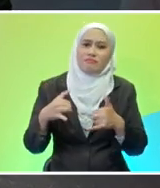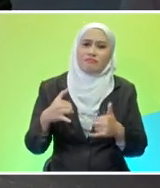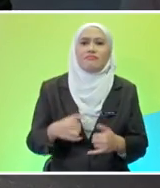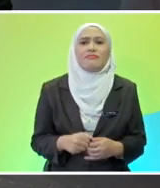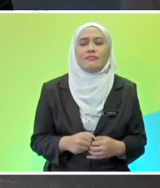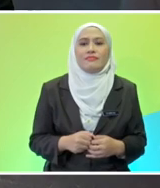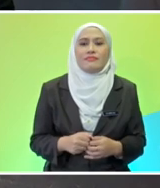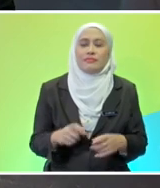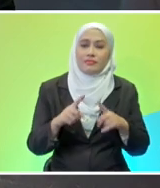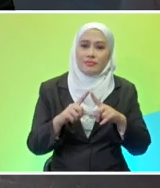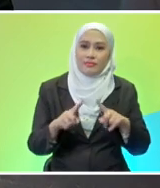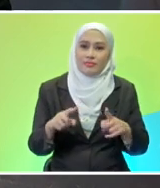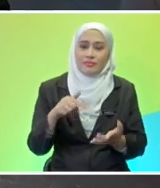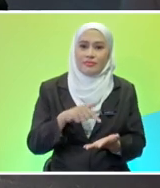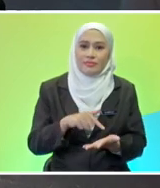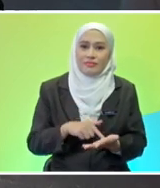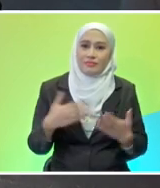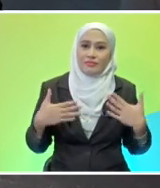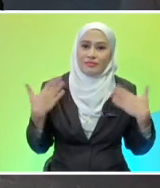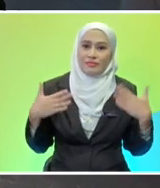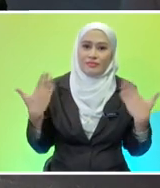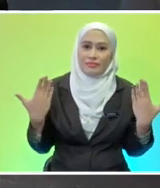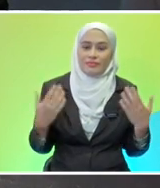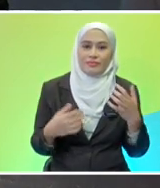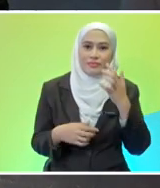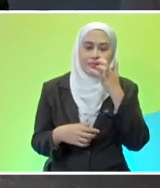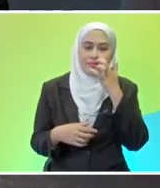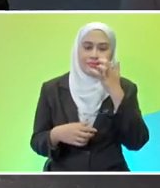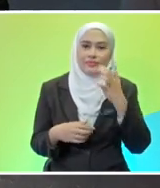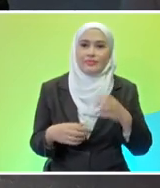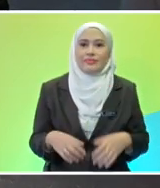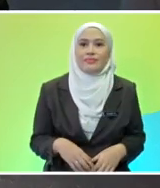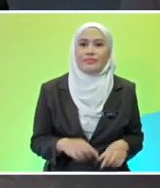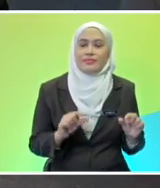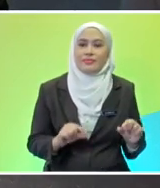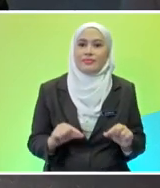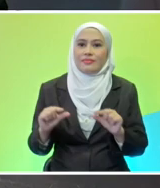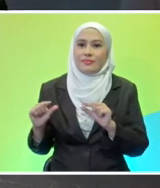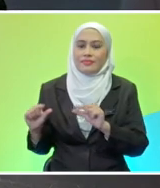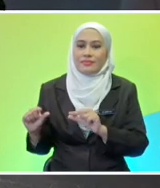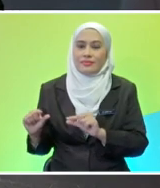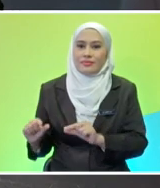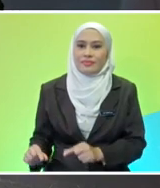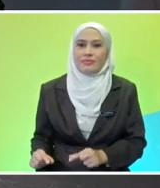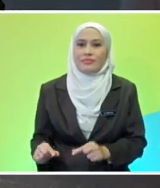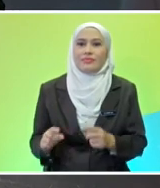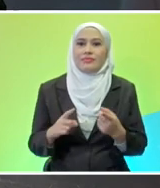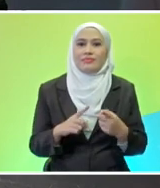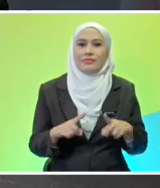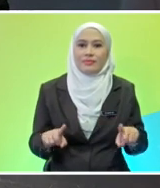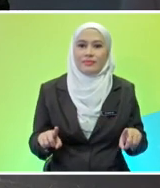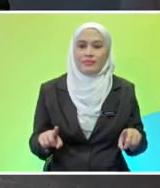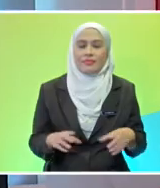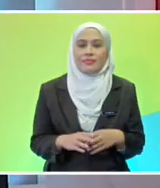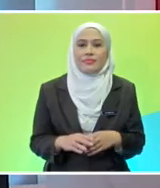juga. Kita akan laksanakan pergerakan juga, tapi pergerakan yang berbeza. Di mana tadi kita melaksanakan pergerakan bebas. Betul. Maknanya